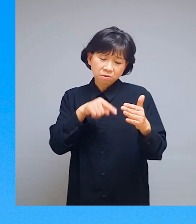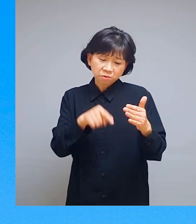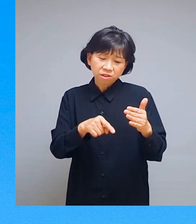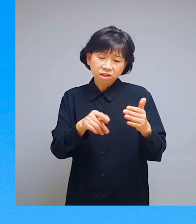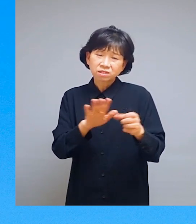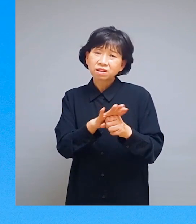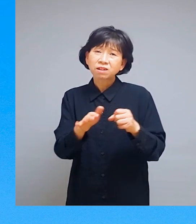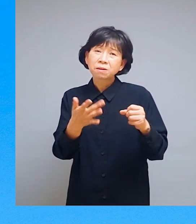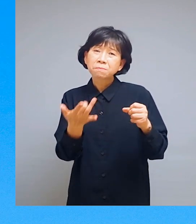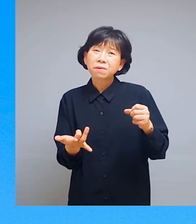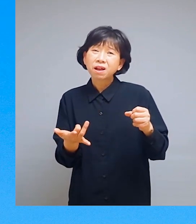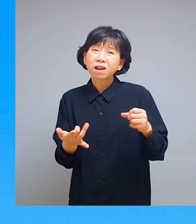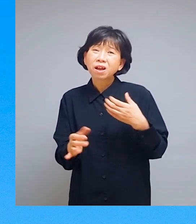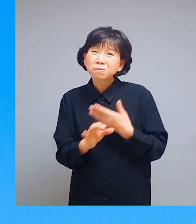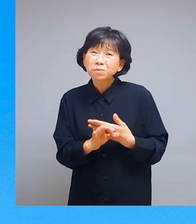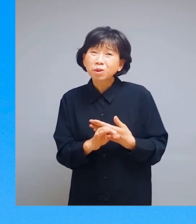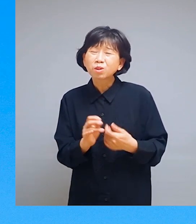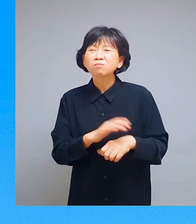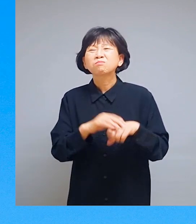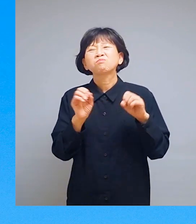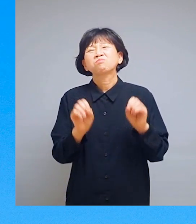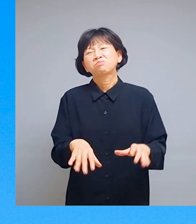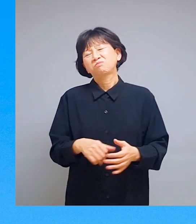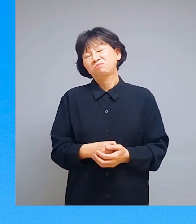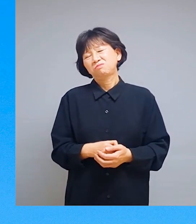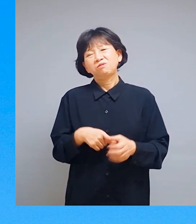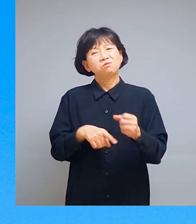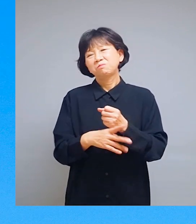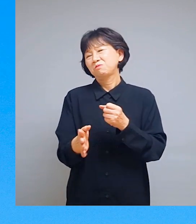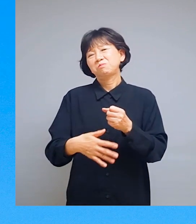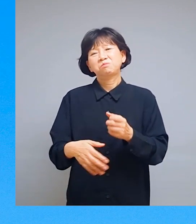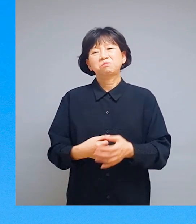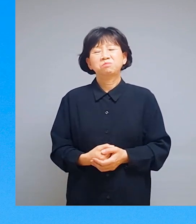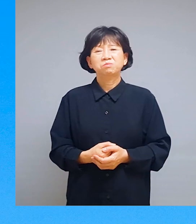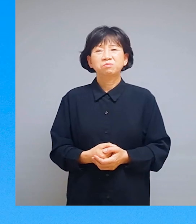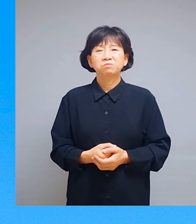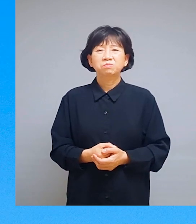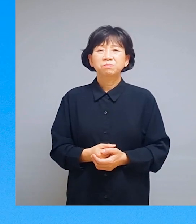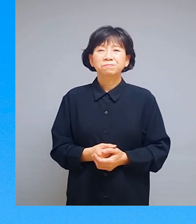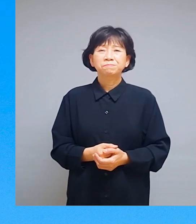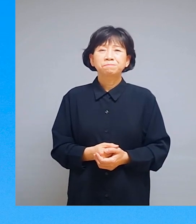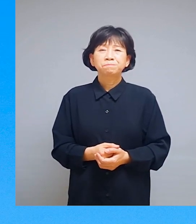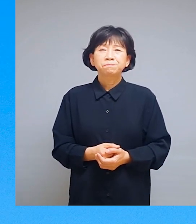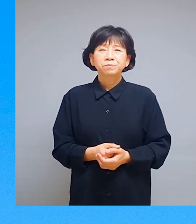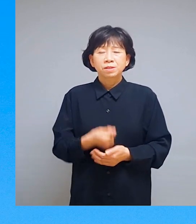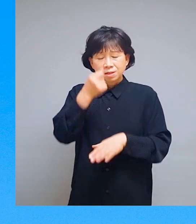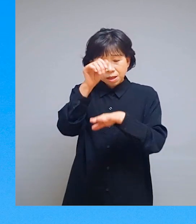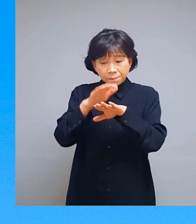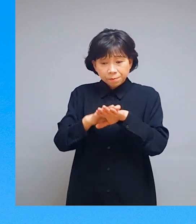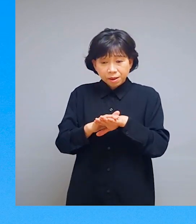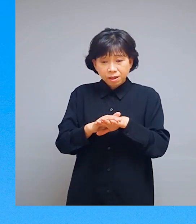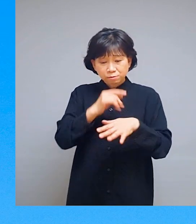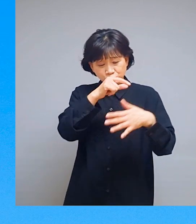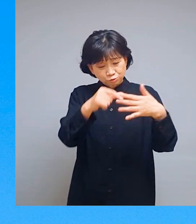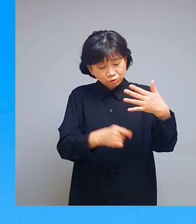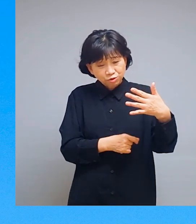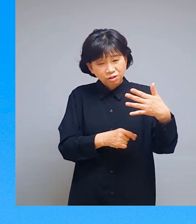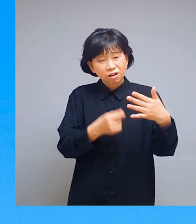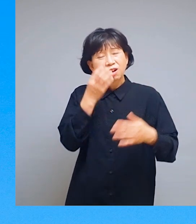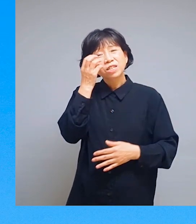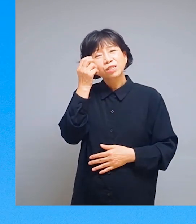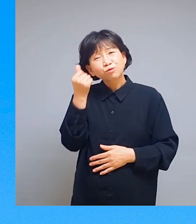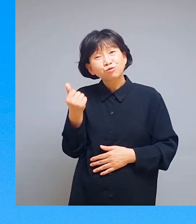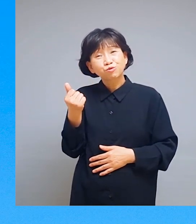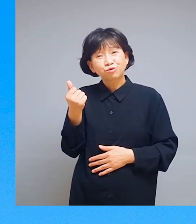있다면 하나님 앞에서 아무런 의미가 없습니다. 예배드리는 순서 너무 익숙하게